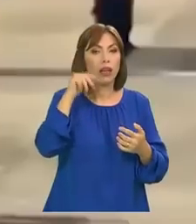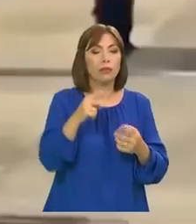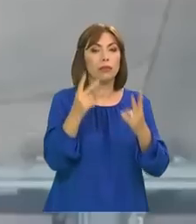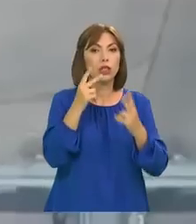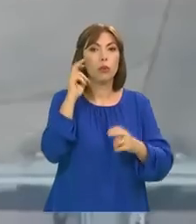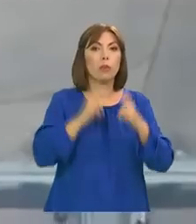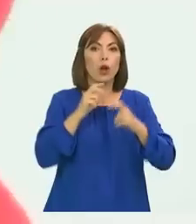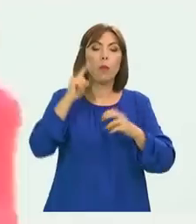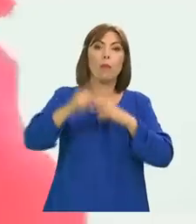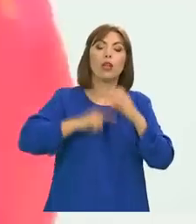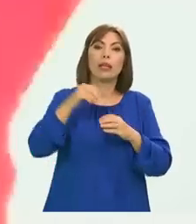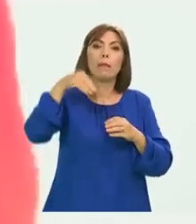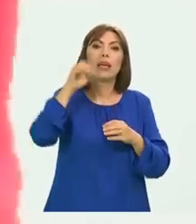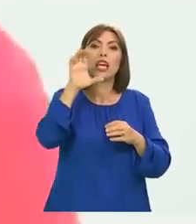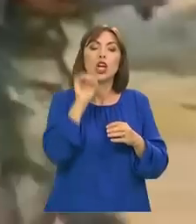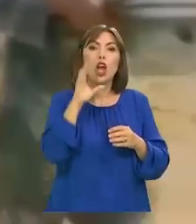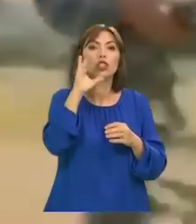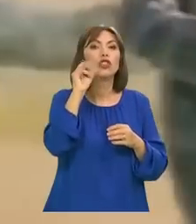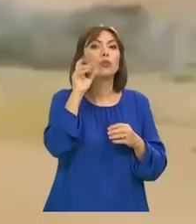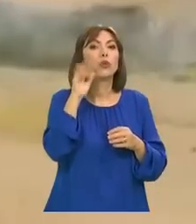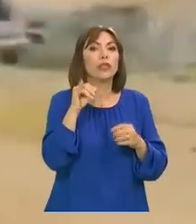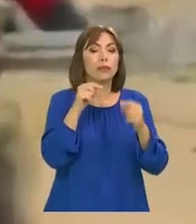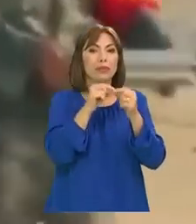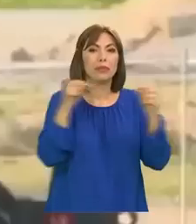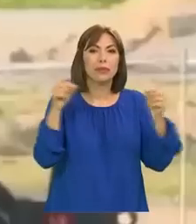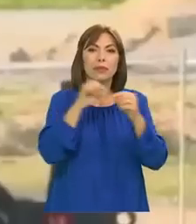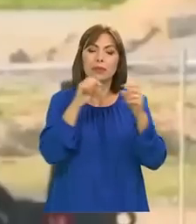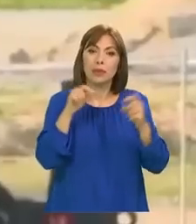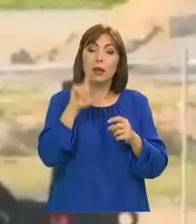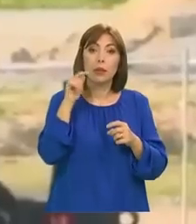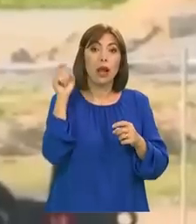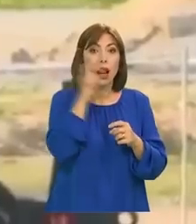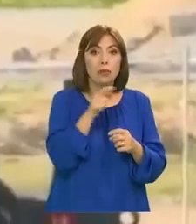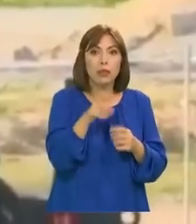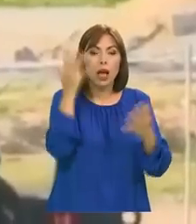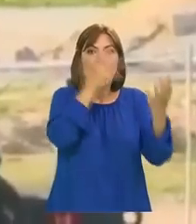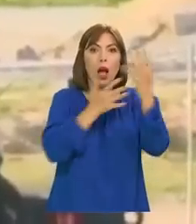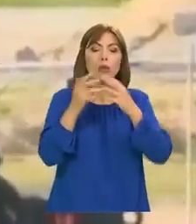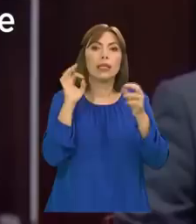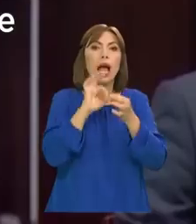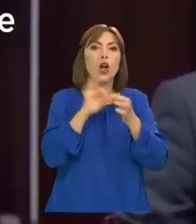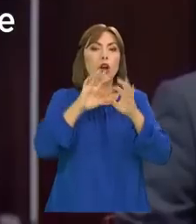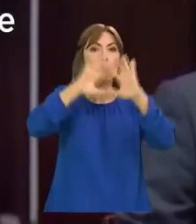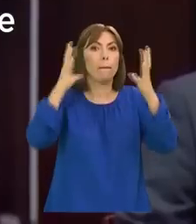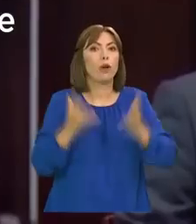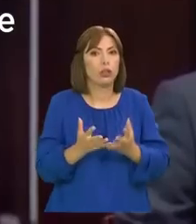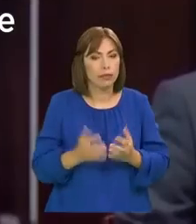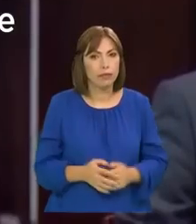principalul producător mondial de microchipuri, iar eventuale sincope în producție ar aduce haosul în economia mondială.